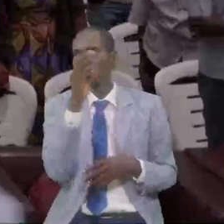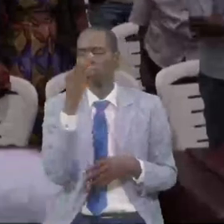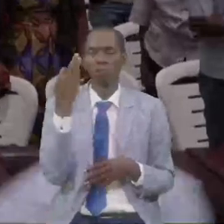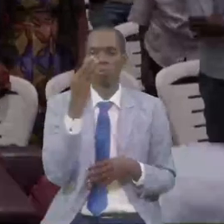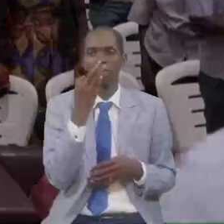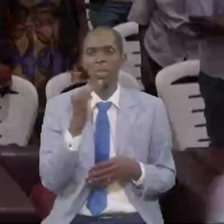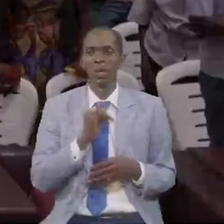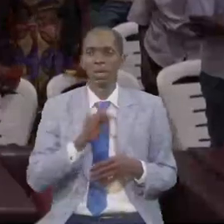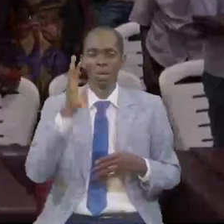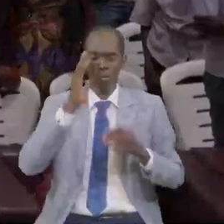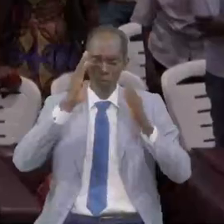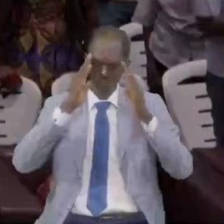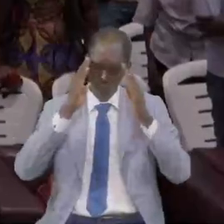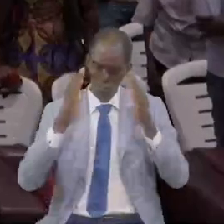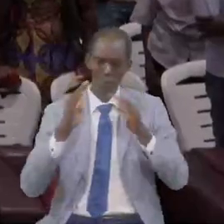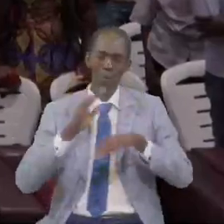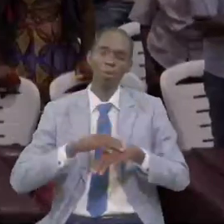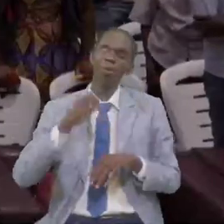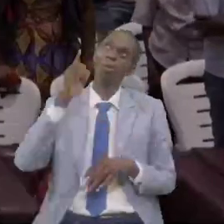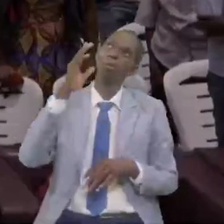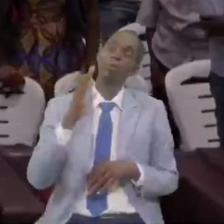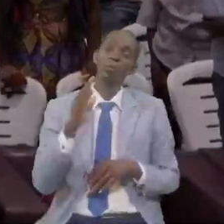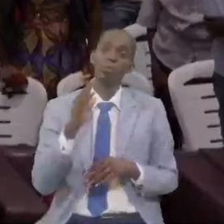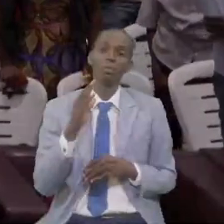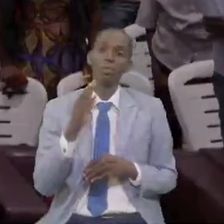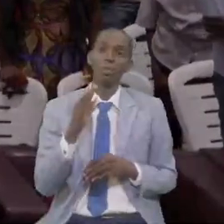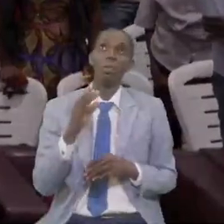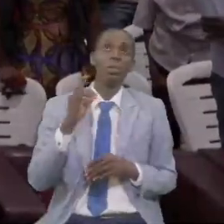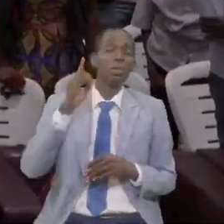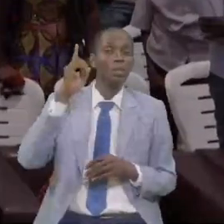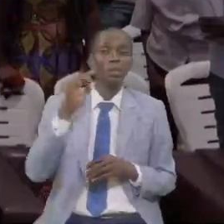me focaliser sur Dieu pour cette transformation. Il est là.